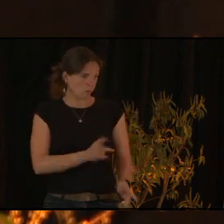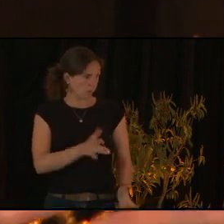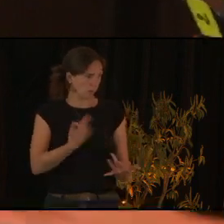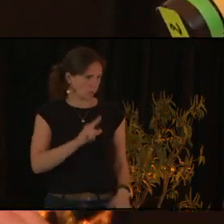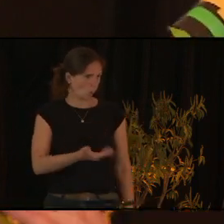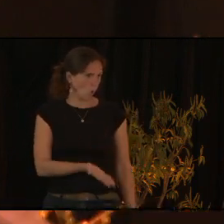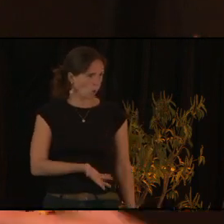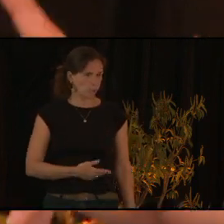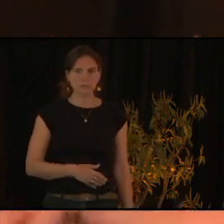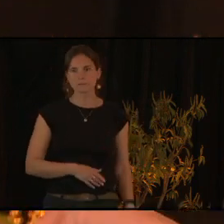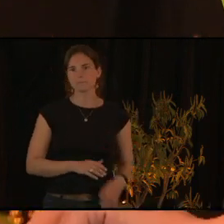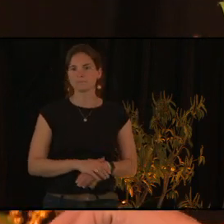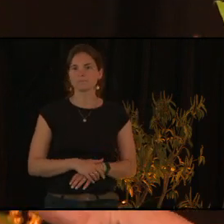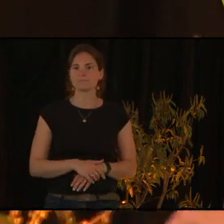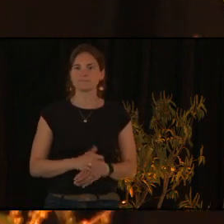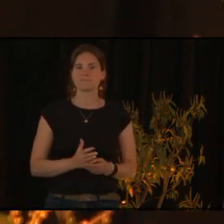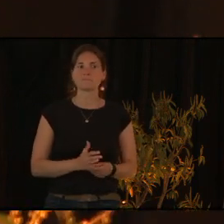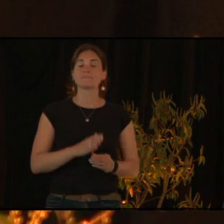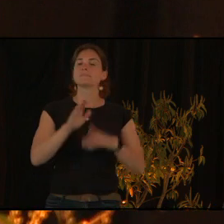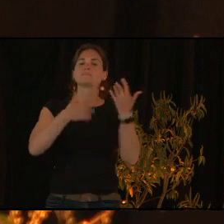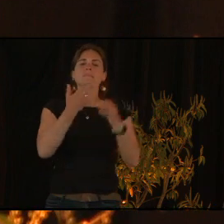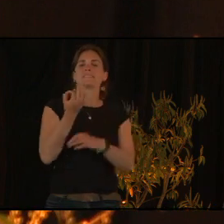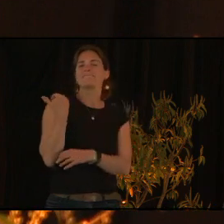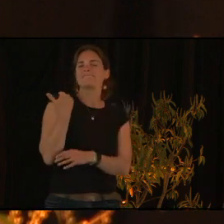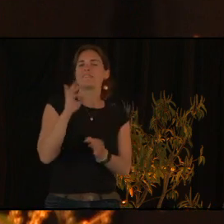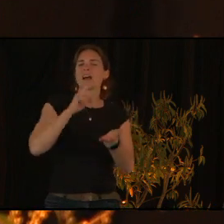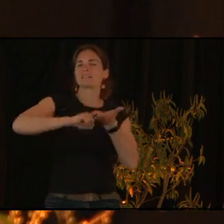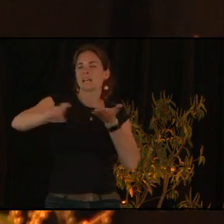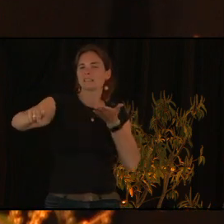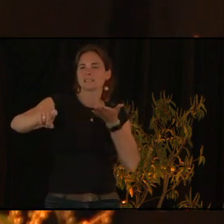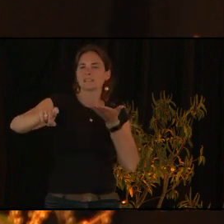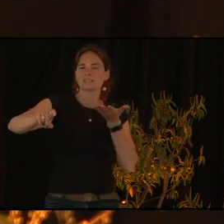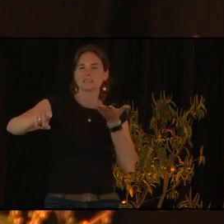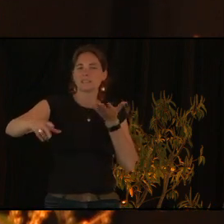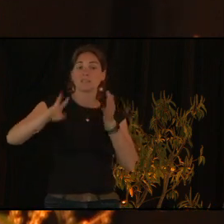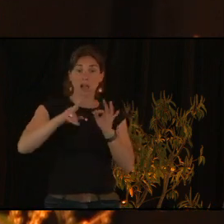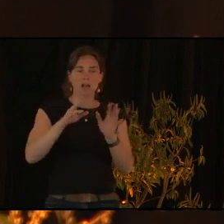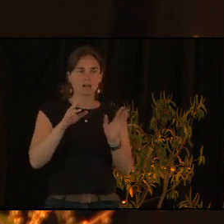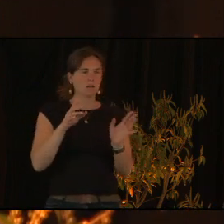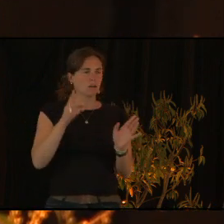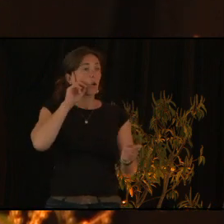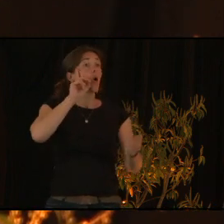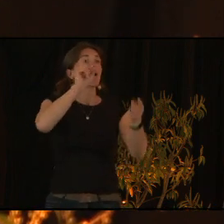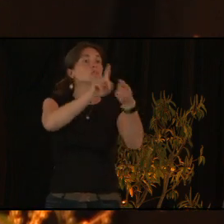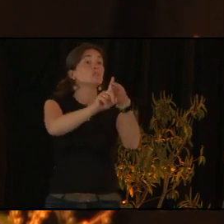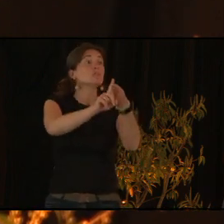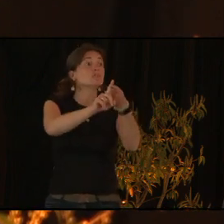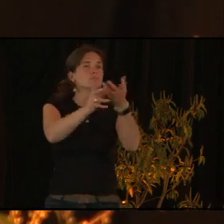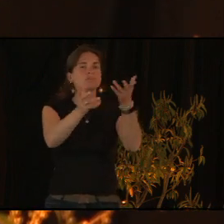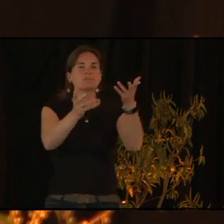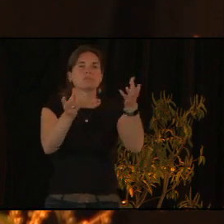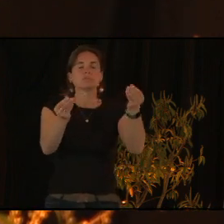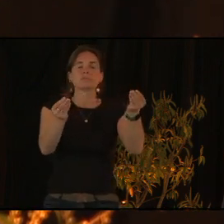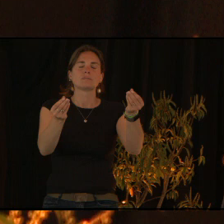des images mentales que j'ai, et je vais juste écrire, voir ce qui se passe. Et donc petit à petit c'est devenu un roman et c'est super.